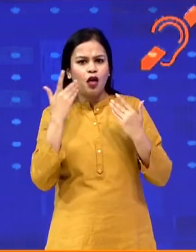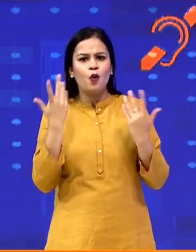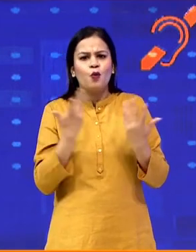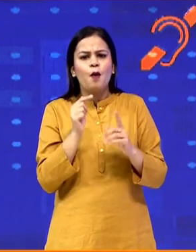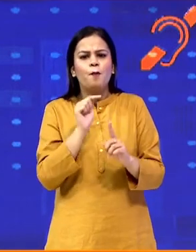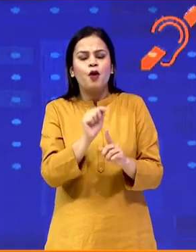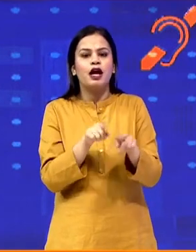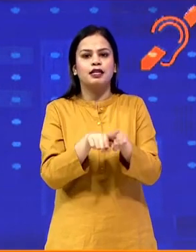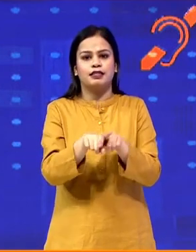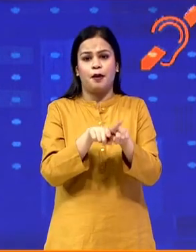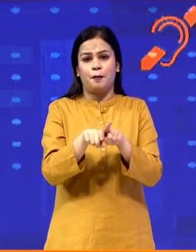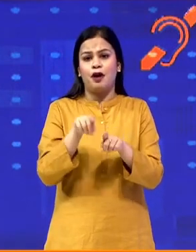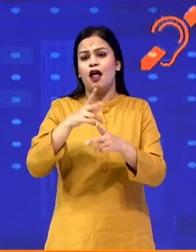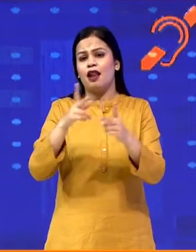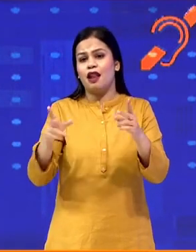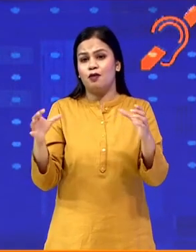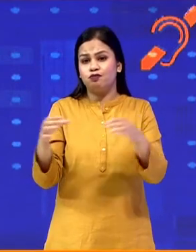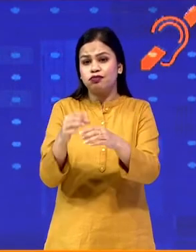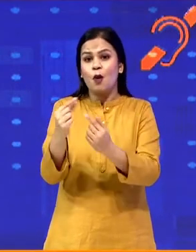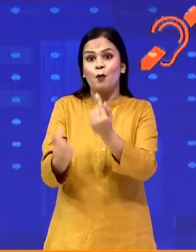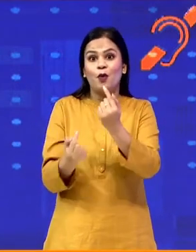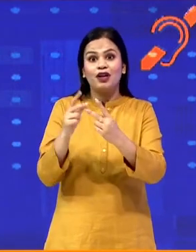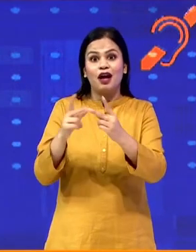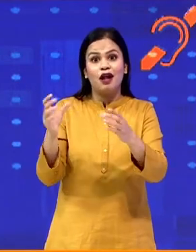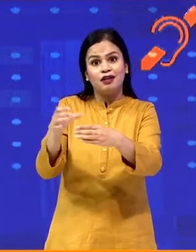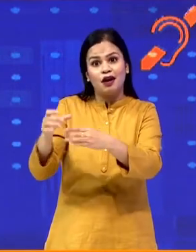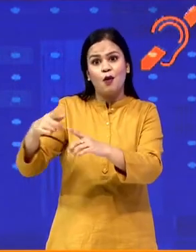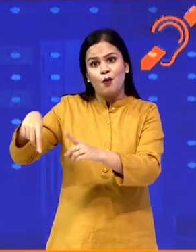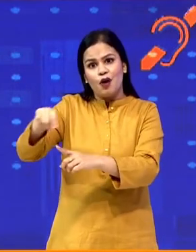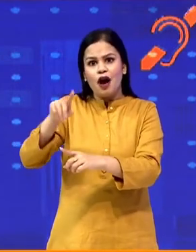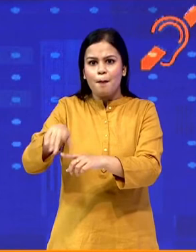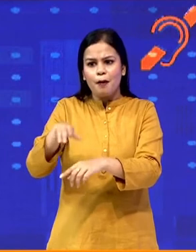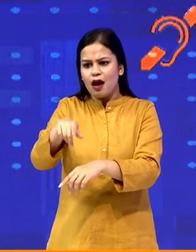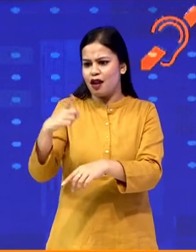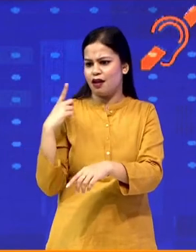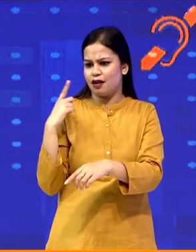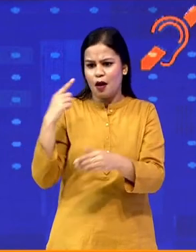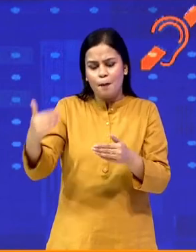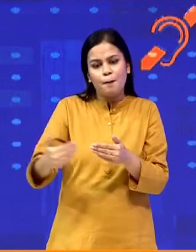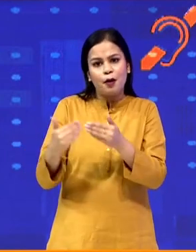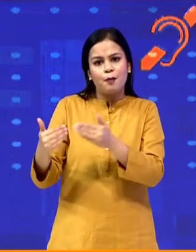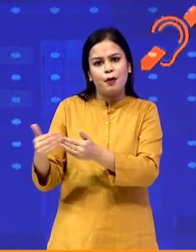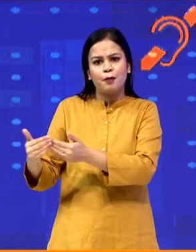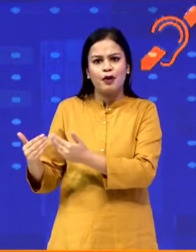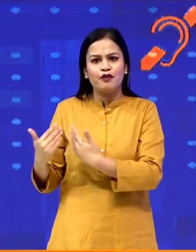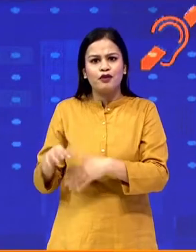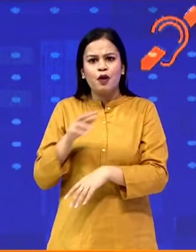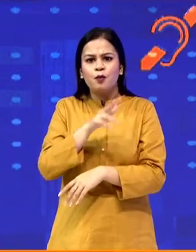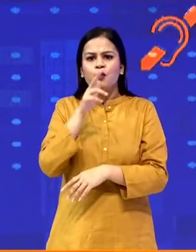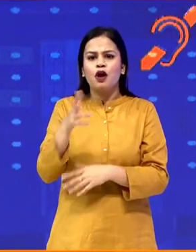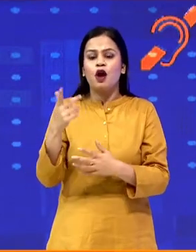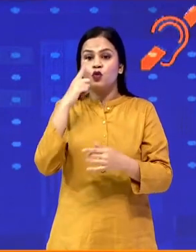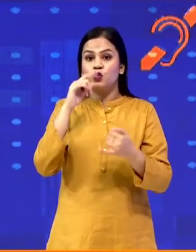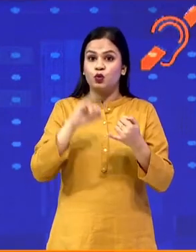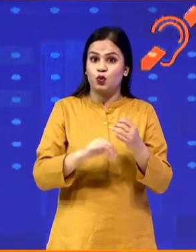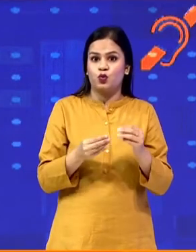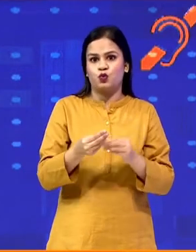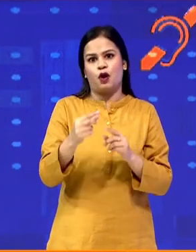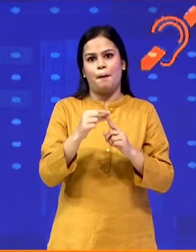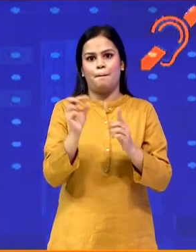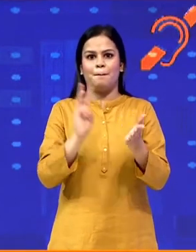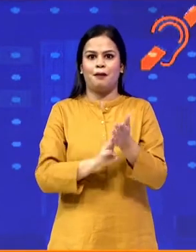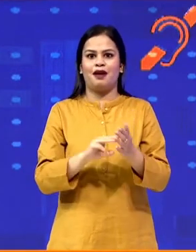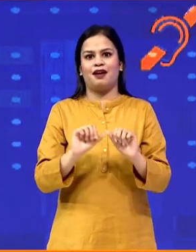समाजवादी पार्टी को बीएसपी को इन सब नेताओं से आप मिले थे आपने उसे का दिया था की सोनिया जी प्रधानमंत्री बने वाली